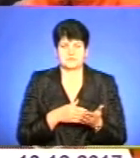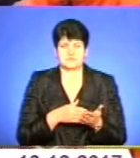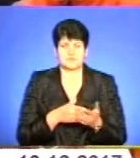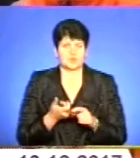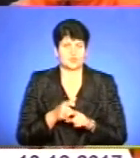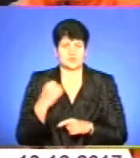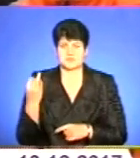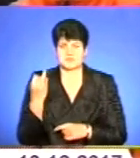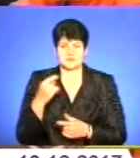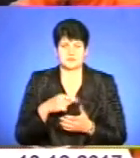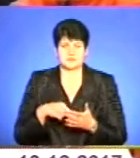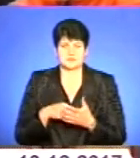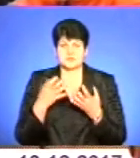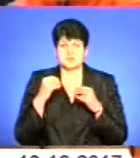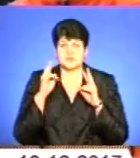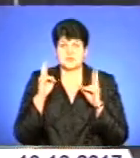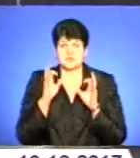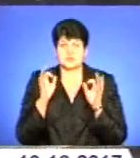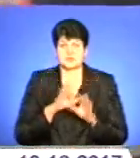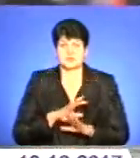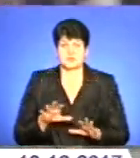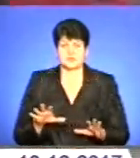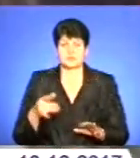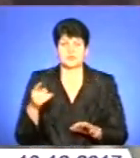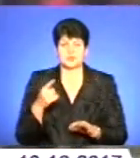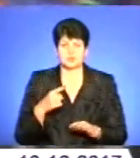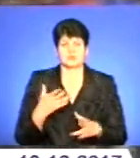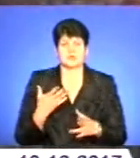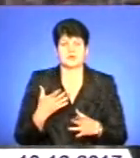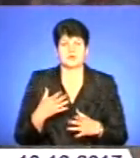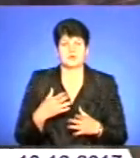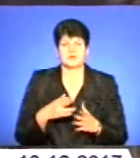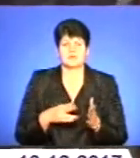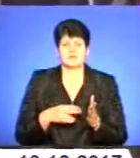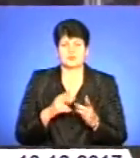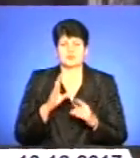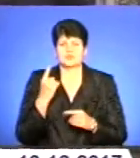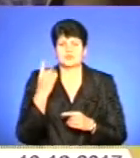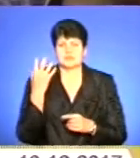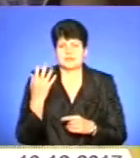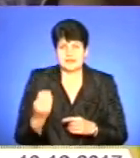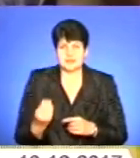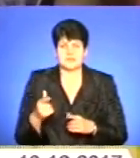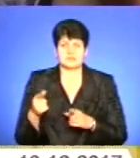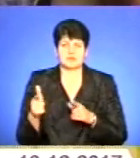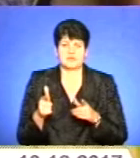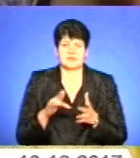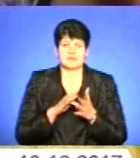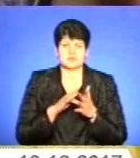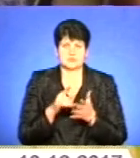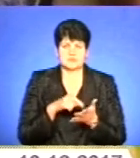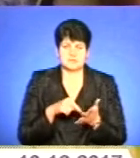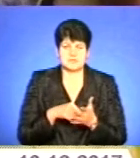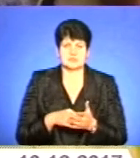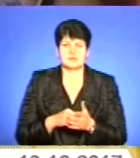Дуже цікаве місто. Ще не знаю, ніколи не був. У Тернополі пасажири потягу перебуватимуть лише один день. Для них підготували екскурсії містом, візит